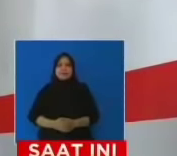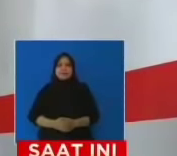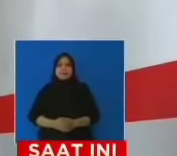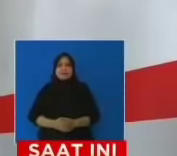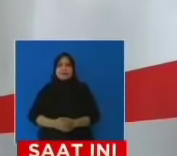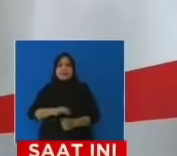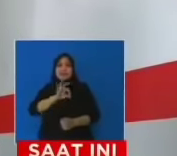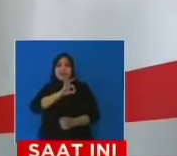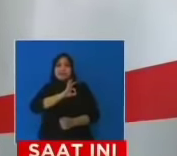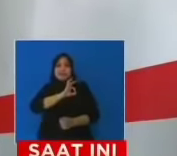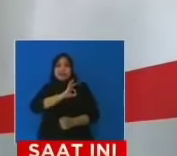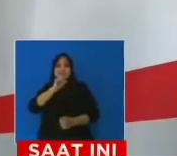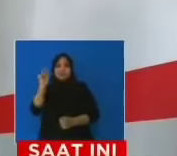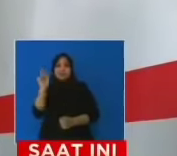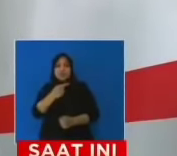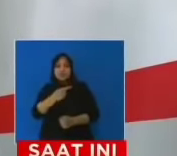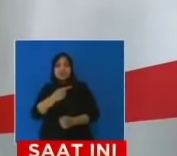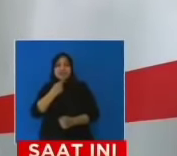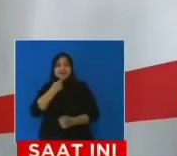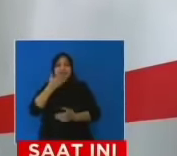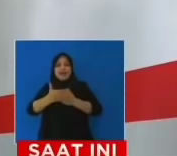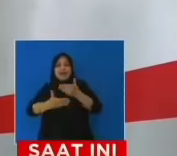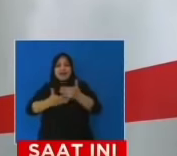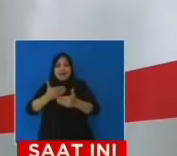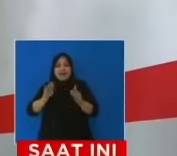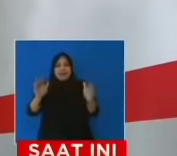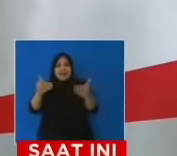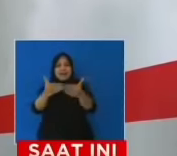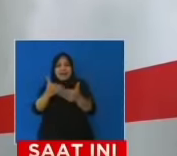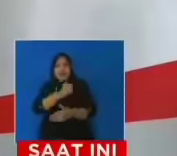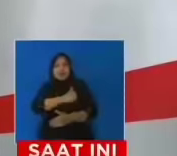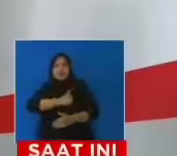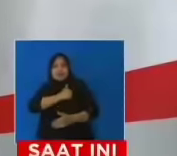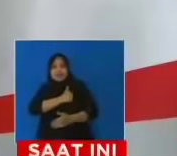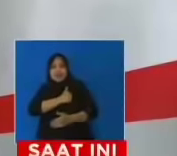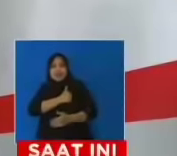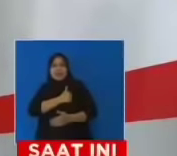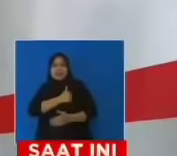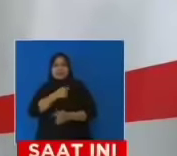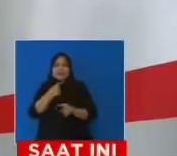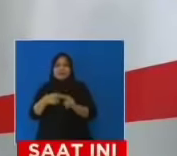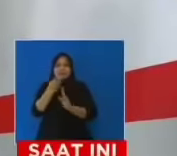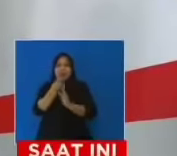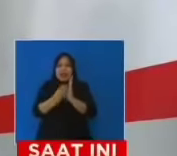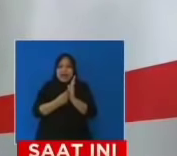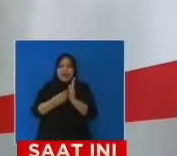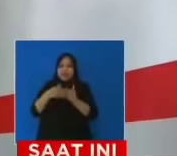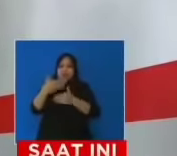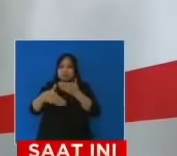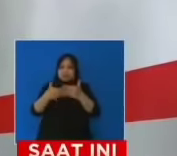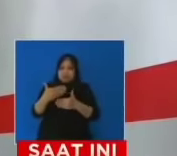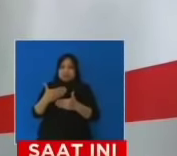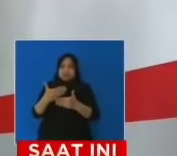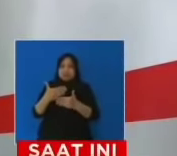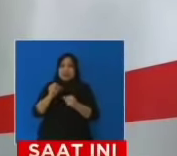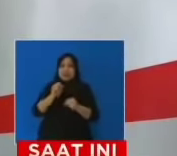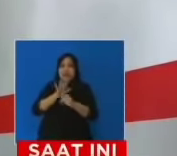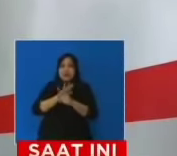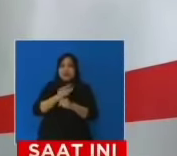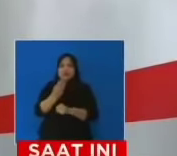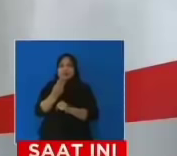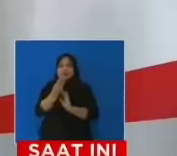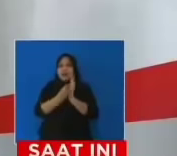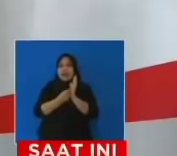Instruksi Presiden tentang langkah perlindungan sosial dan stimulus ekonomi menghadapi COVID-19 bernilai lebih dari